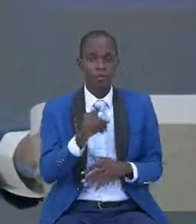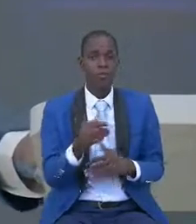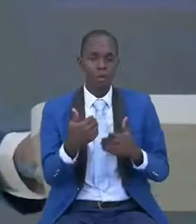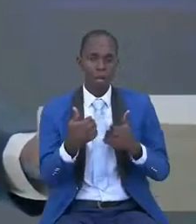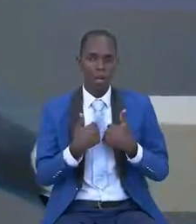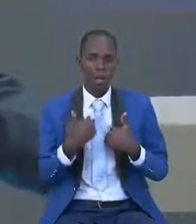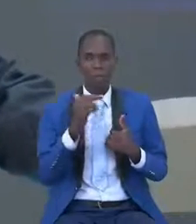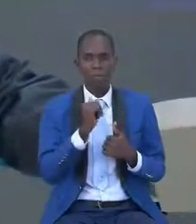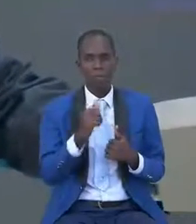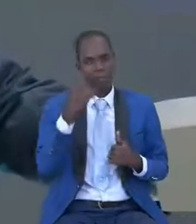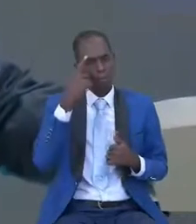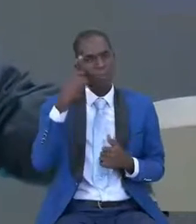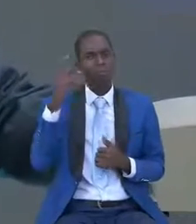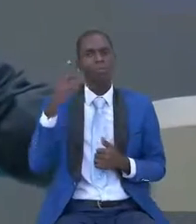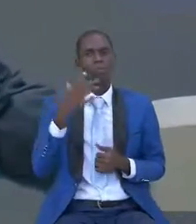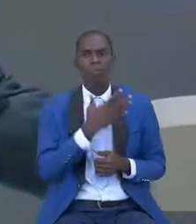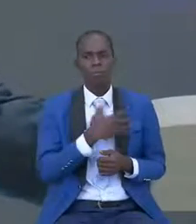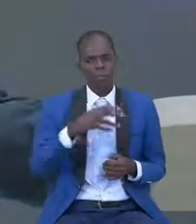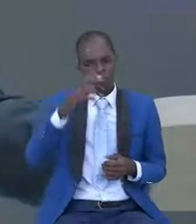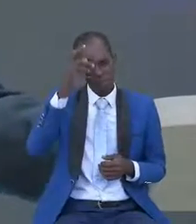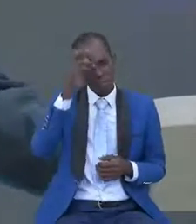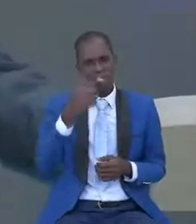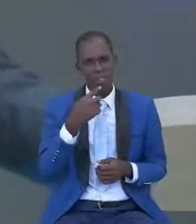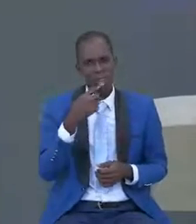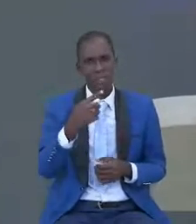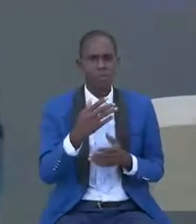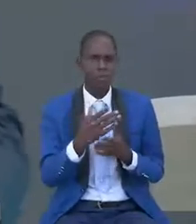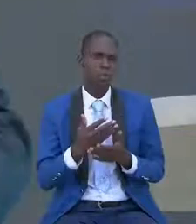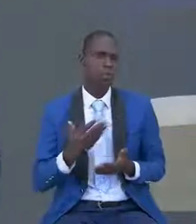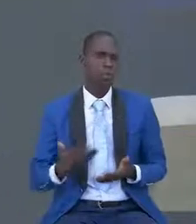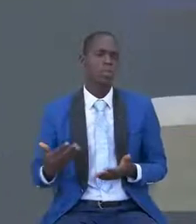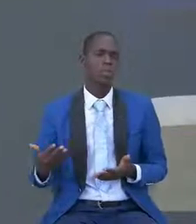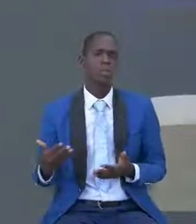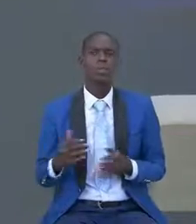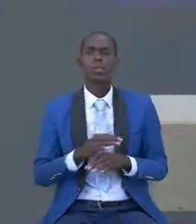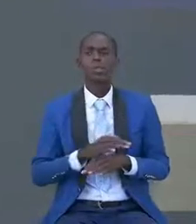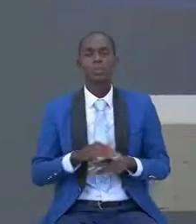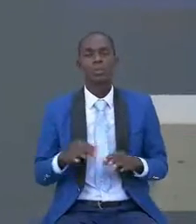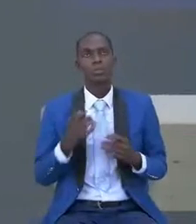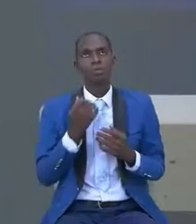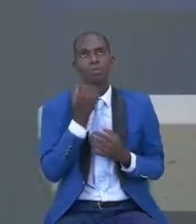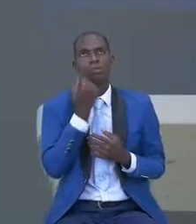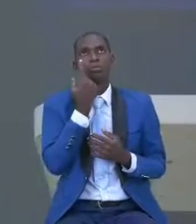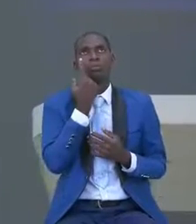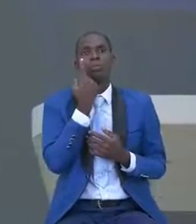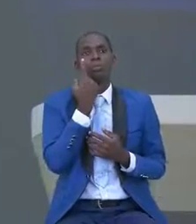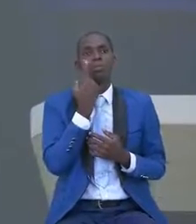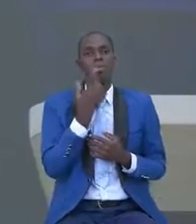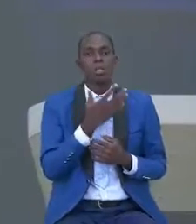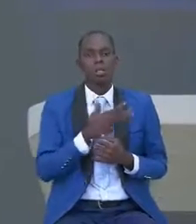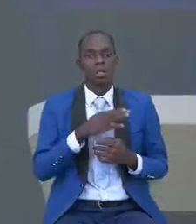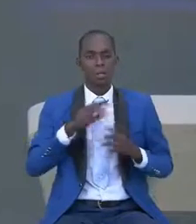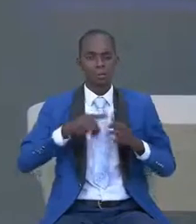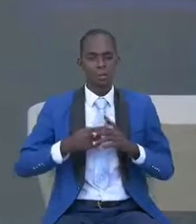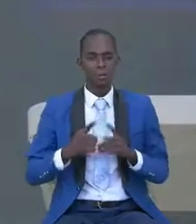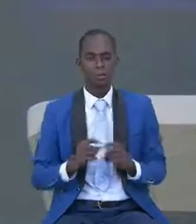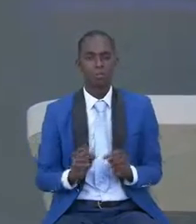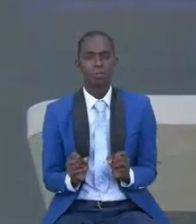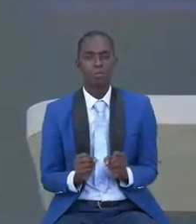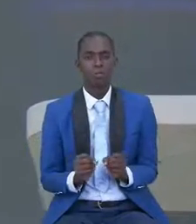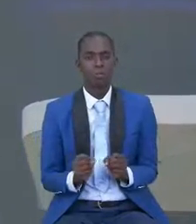rêve et Satan te dit quelque chose, ne te réveille pas et commence à trembler et à